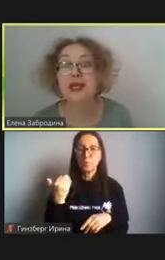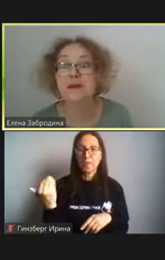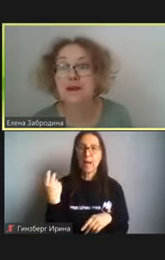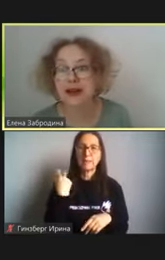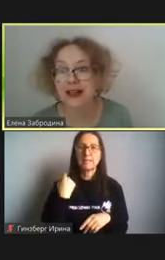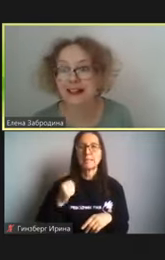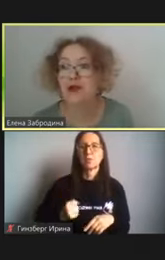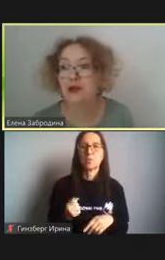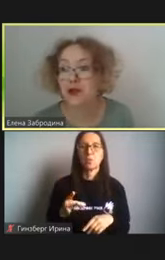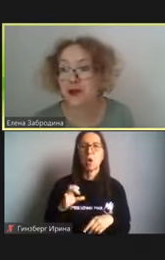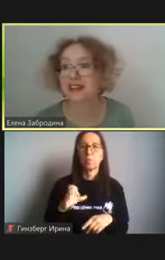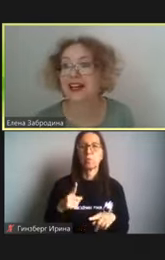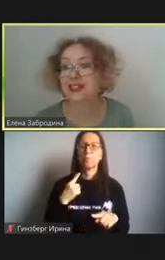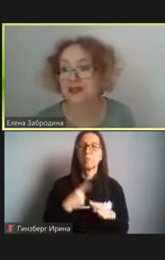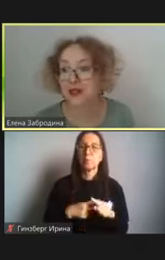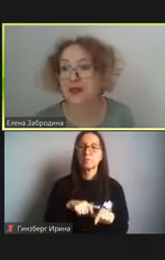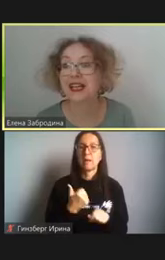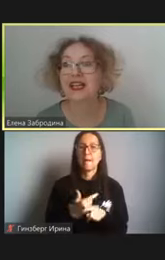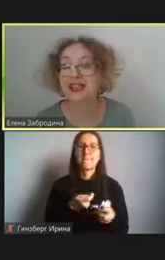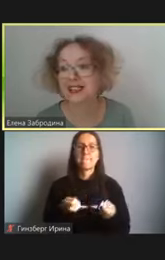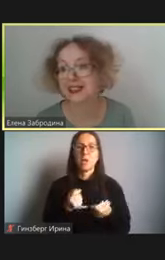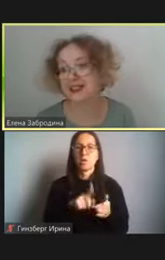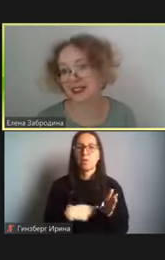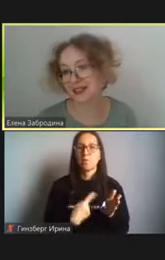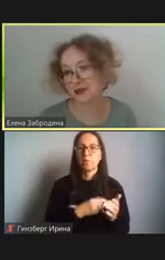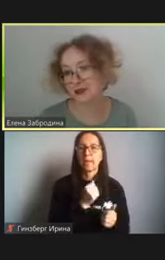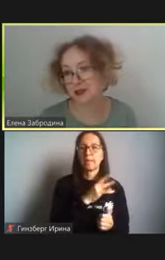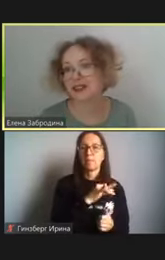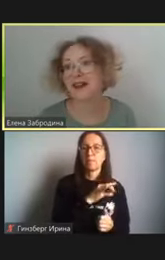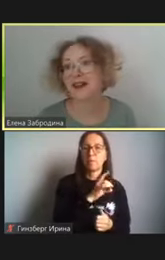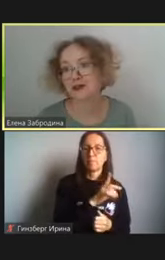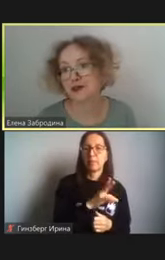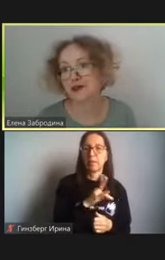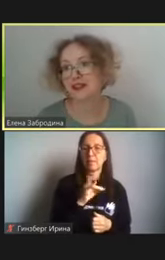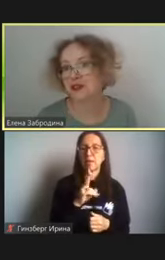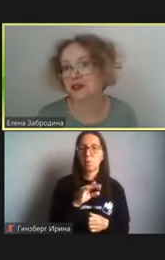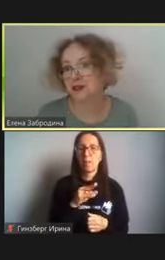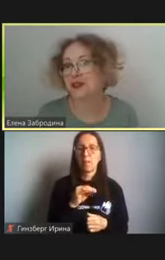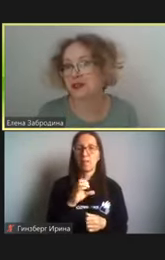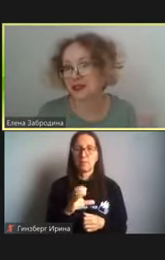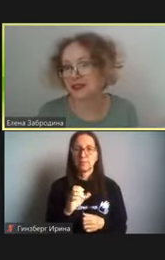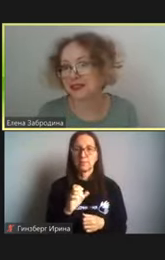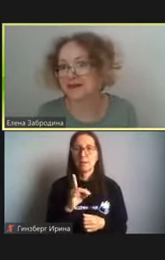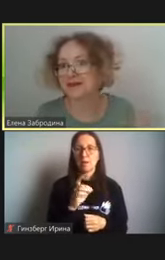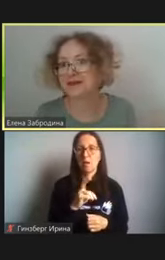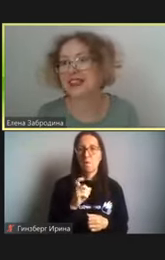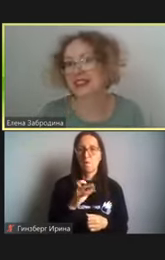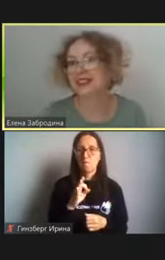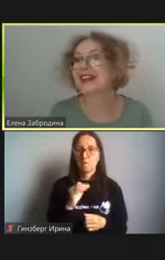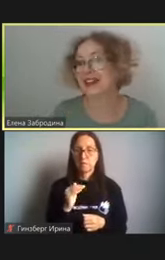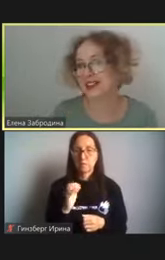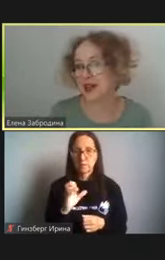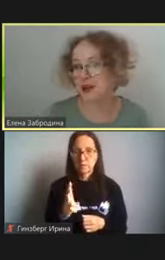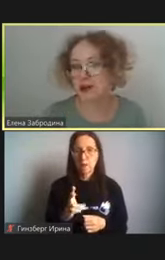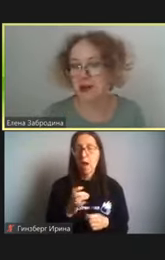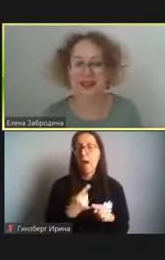Рубенса и мэр города Антверпена Николас Ракокс. Вот, и, собственно, вот это